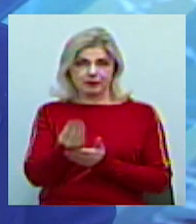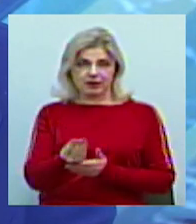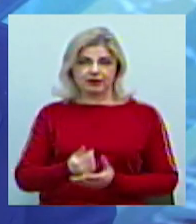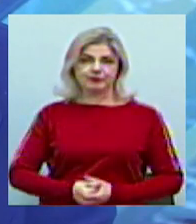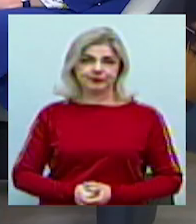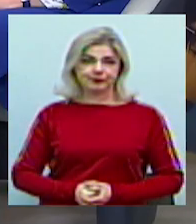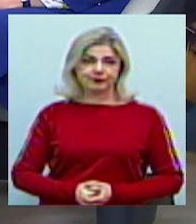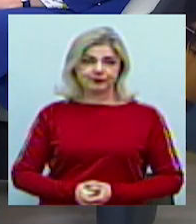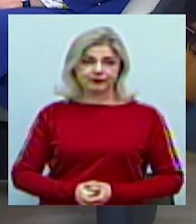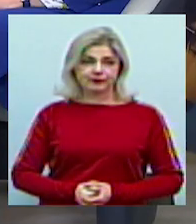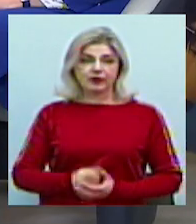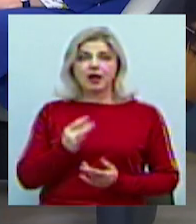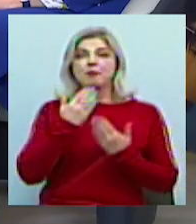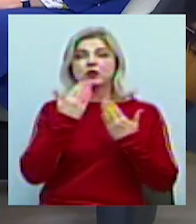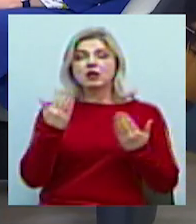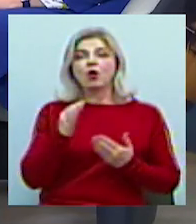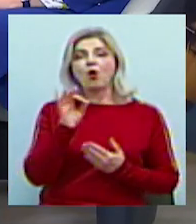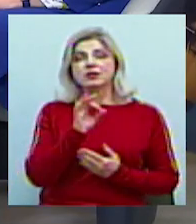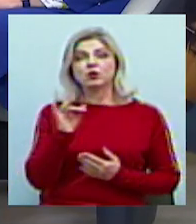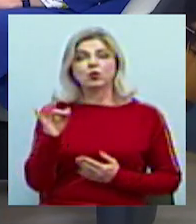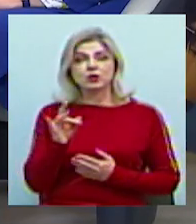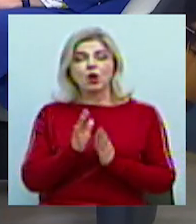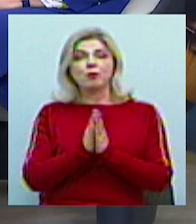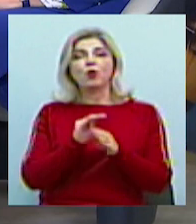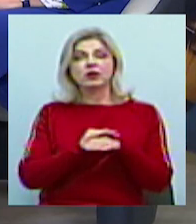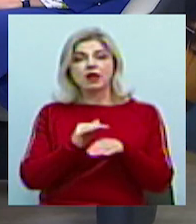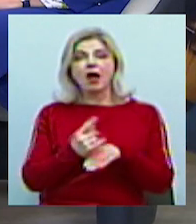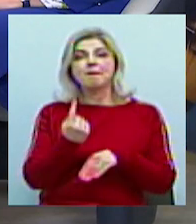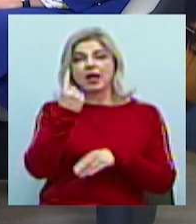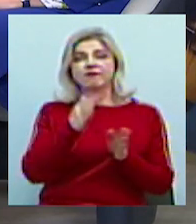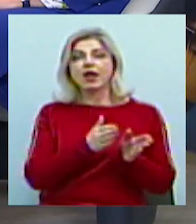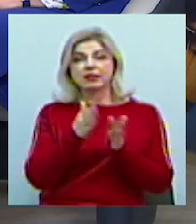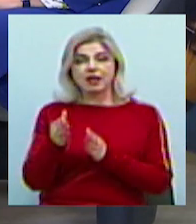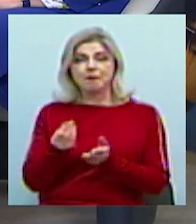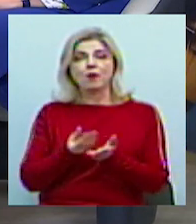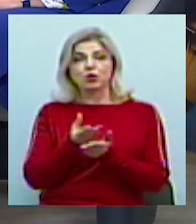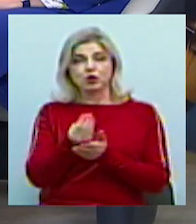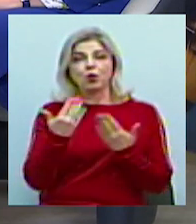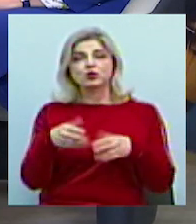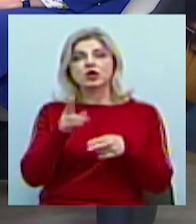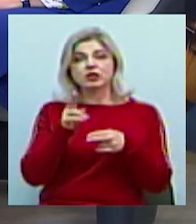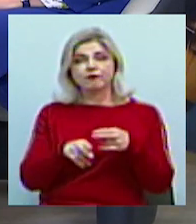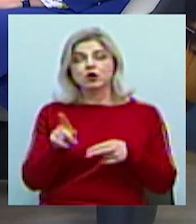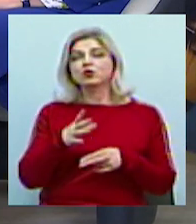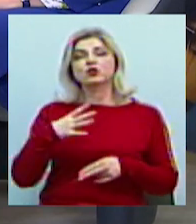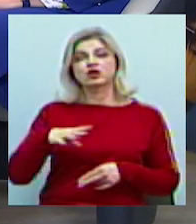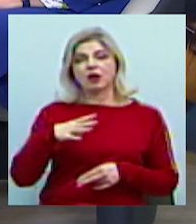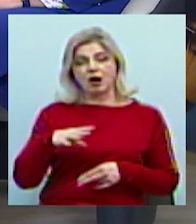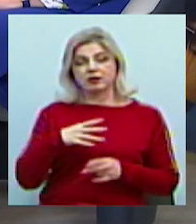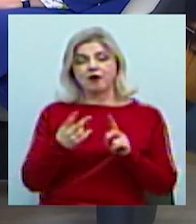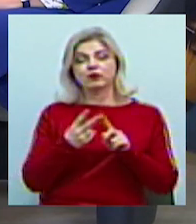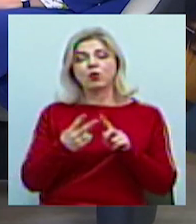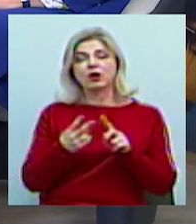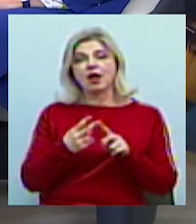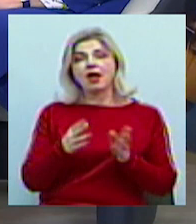І наостанок, Оксана Руслановна, будь ласка, перший етап монетизації вже завершен. Що чекати на